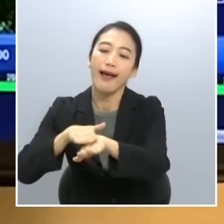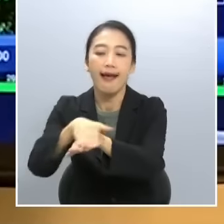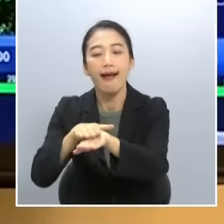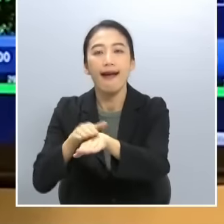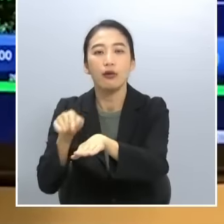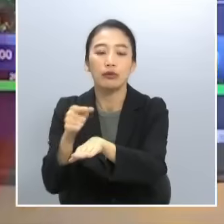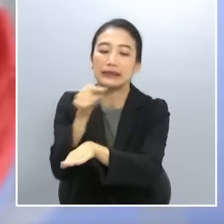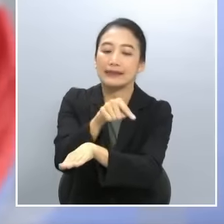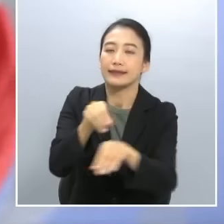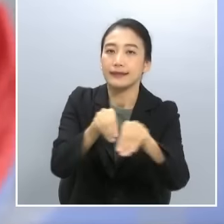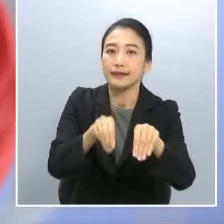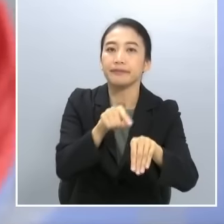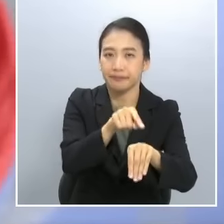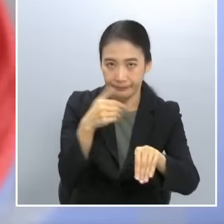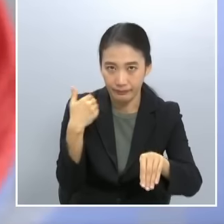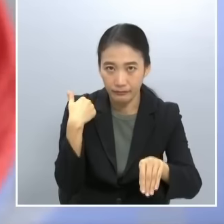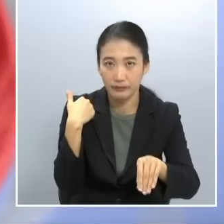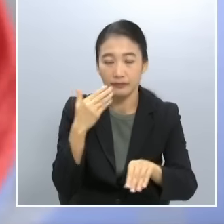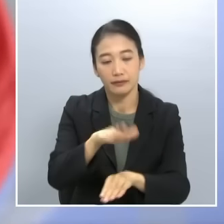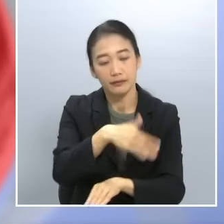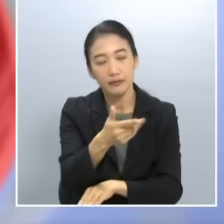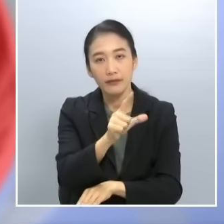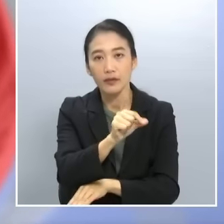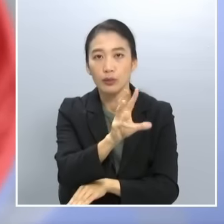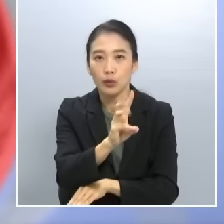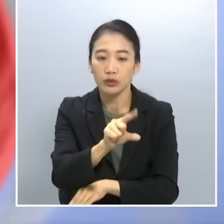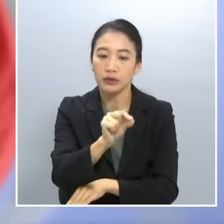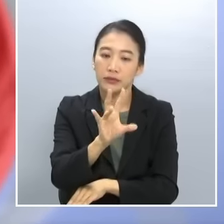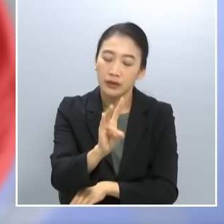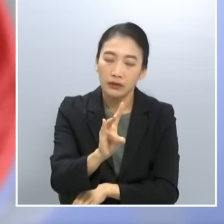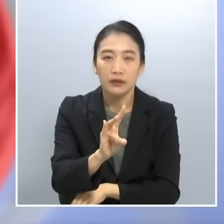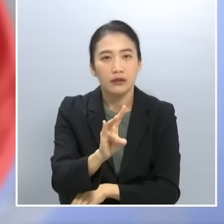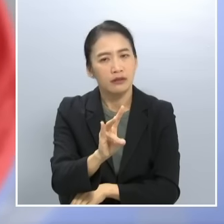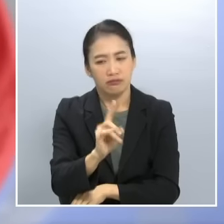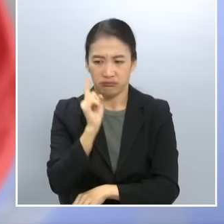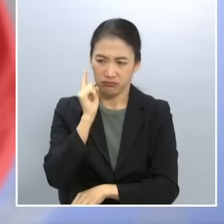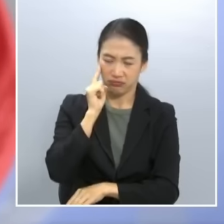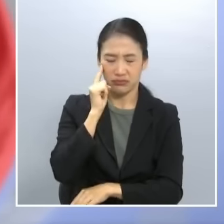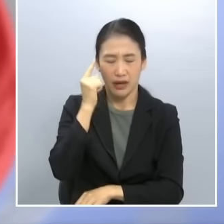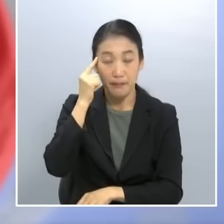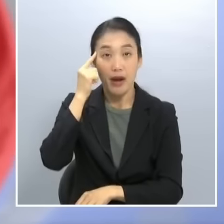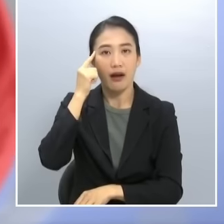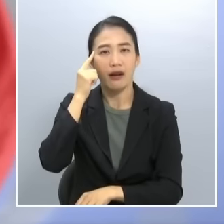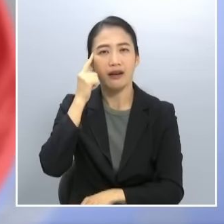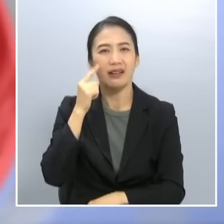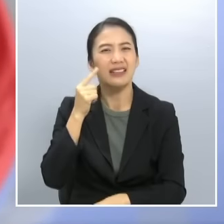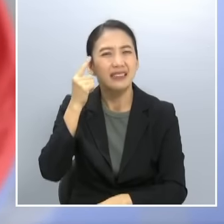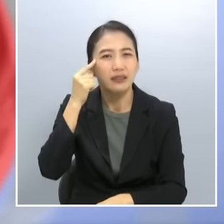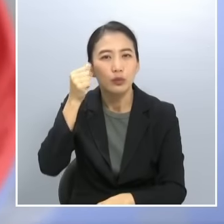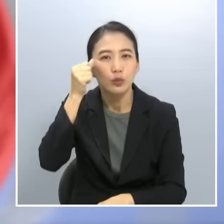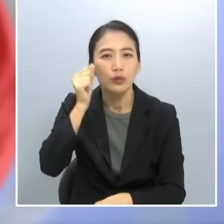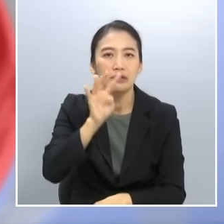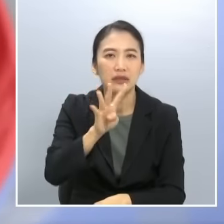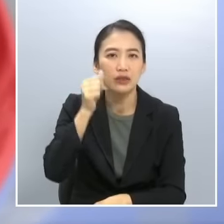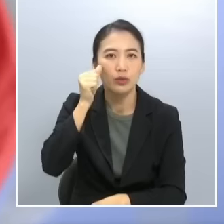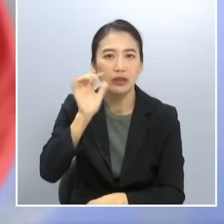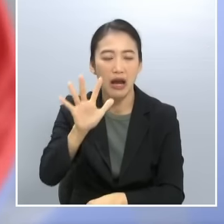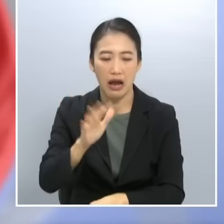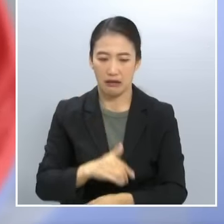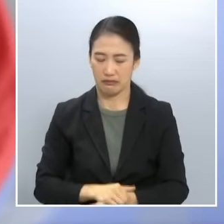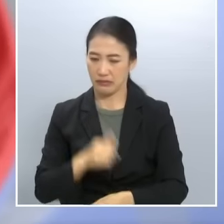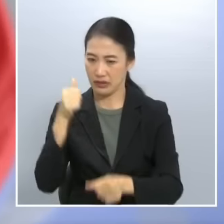3 1เมื่อกี้สัมภาวันที่เท่าไหร่ 2ค่ะ 5วันน่ะ 4วันน่ะจำรถไม่ได้แล้วอ่ะ